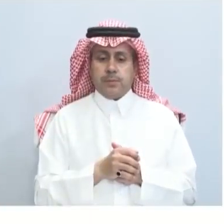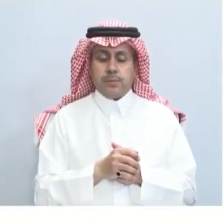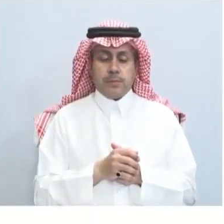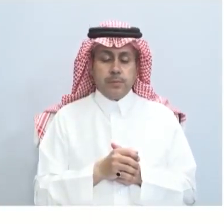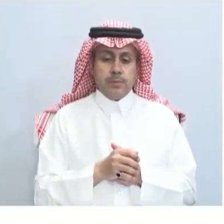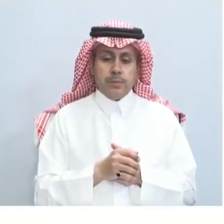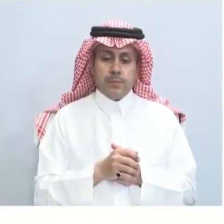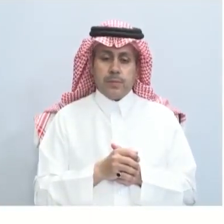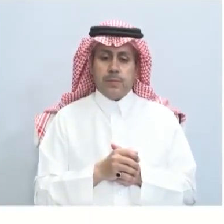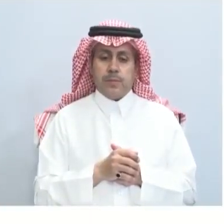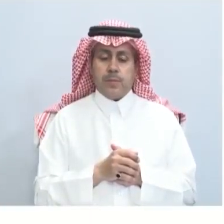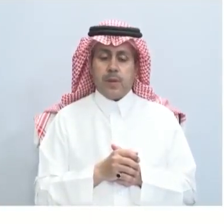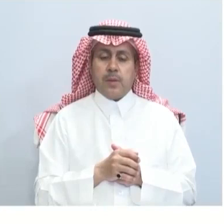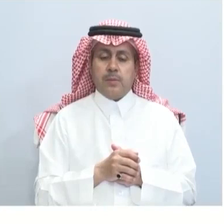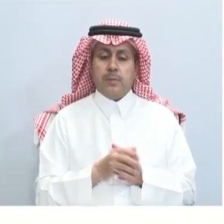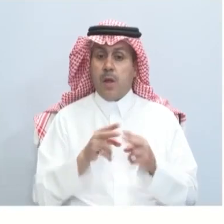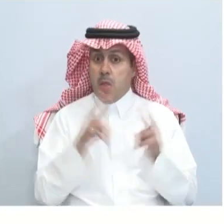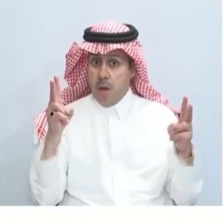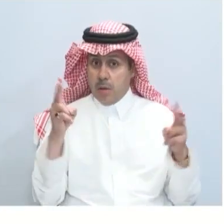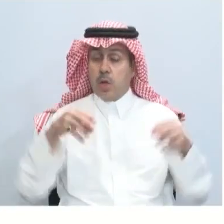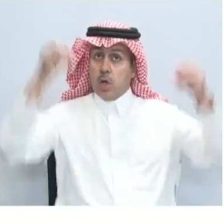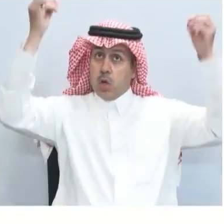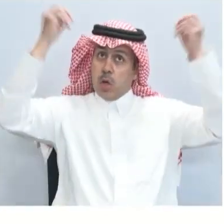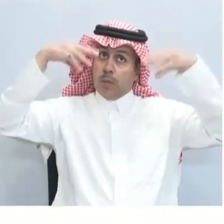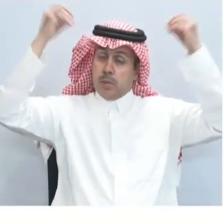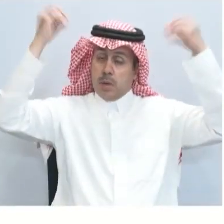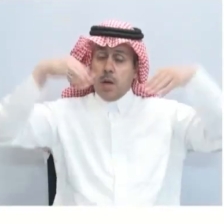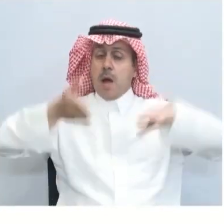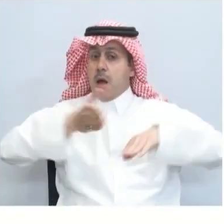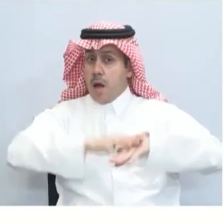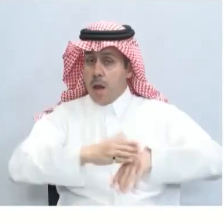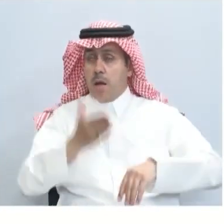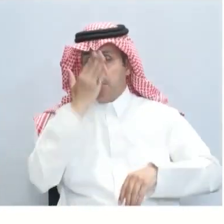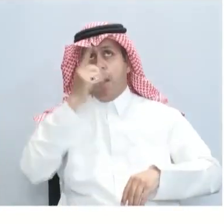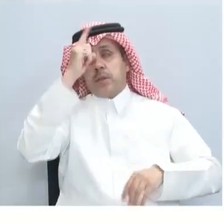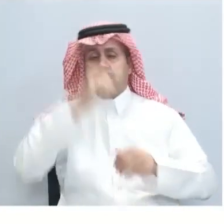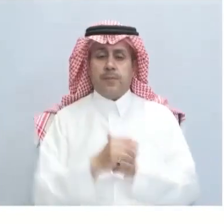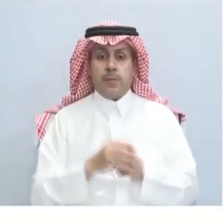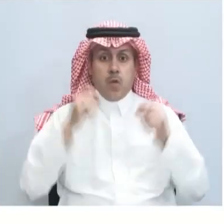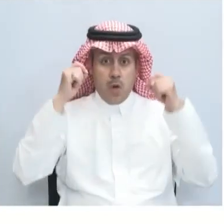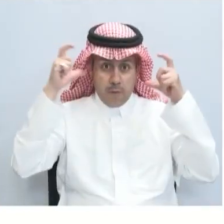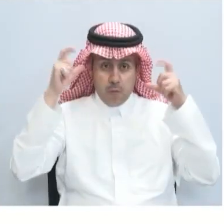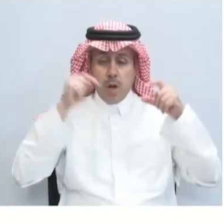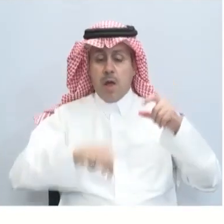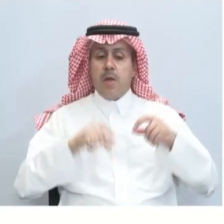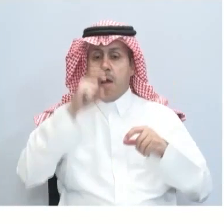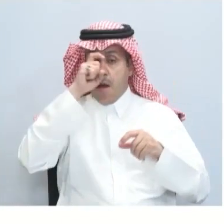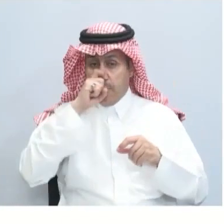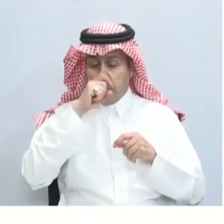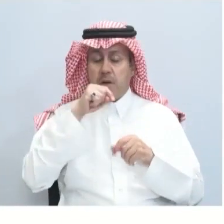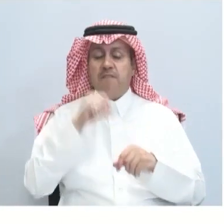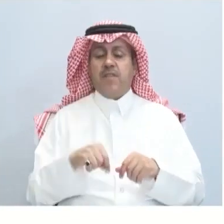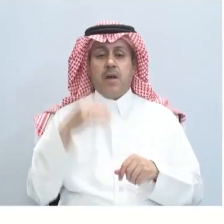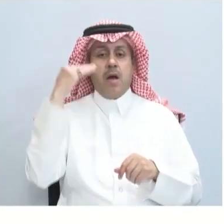الحكم من النسخ اظهار نعمه الله عز وجل على عباده اذا عرفوا ان ذلك الامر كان فييه